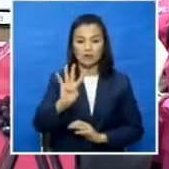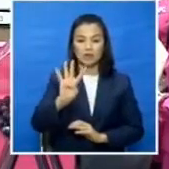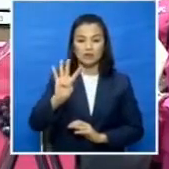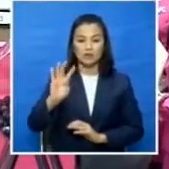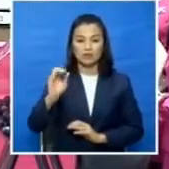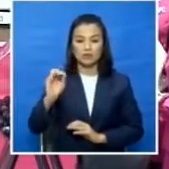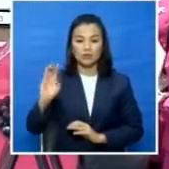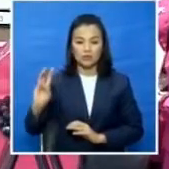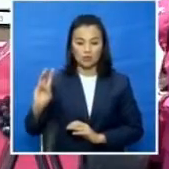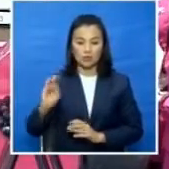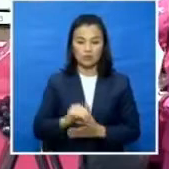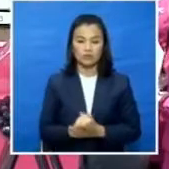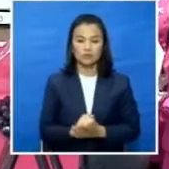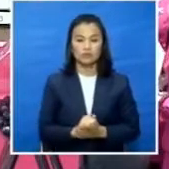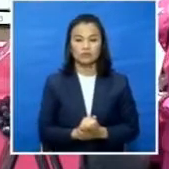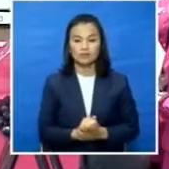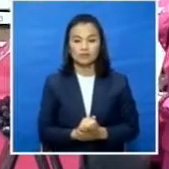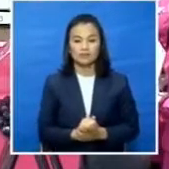6094406